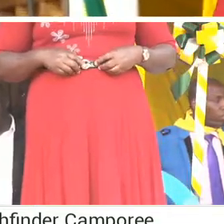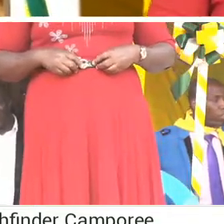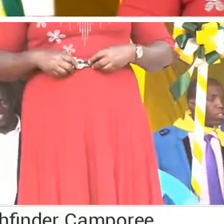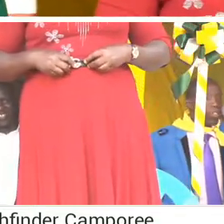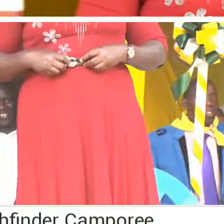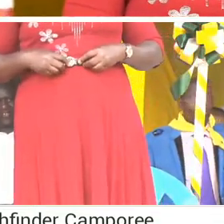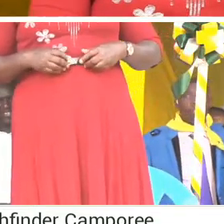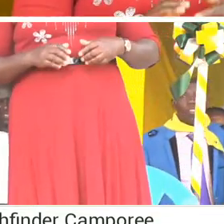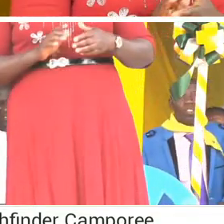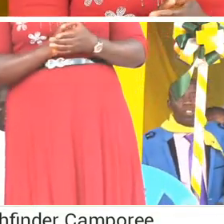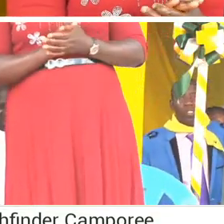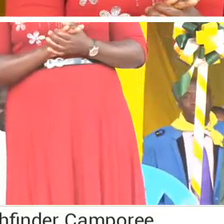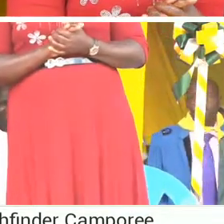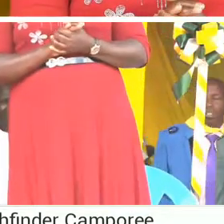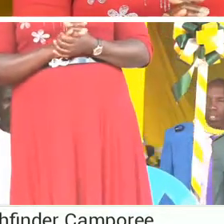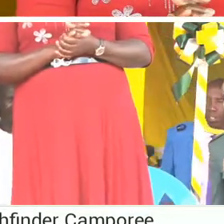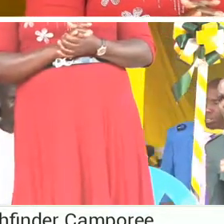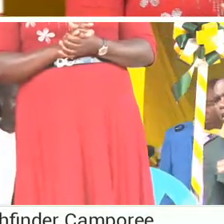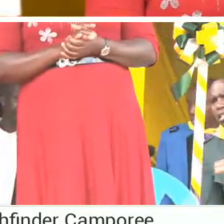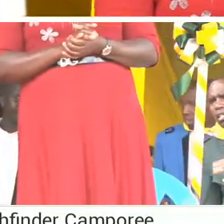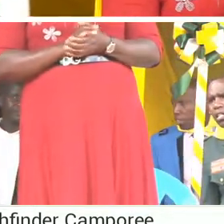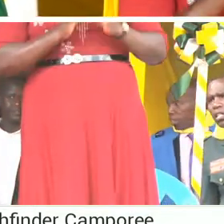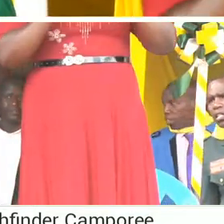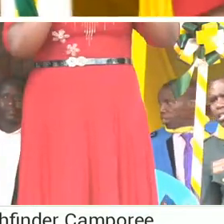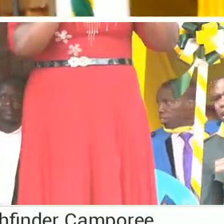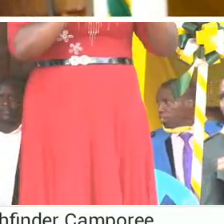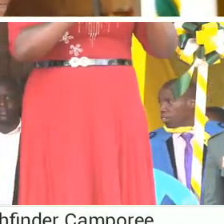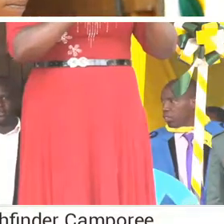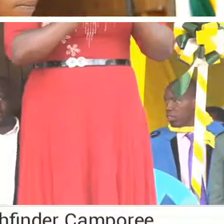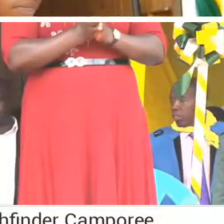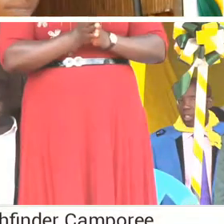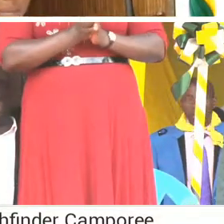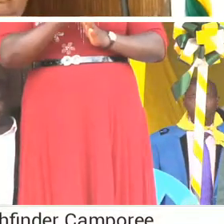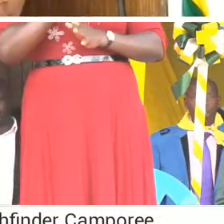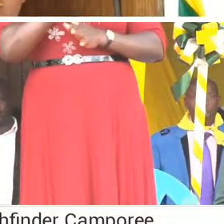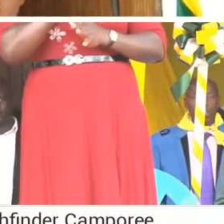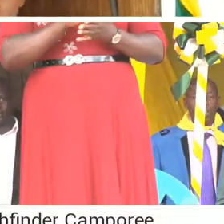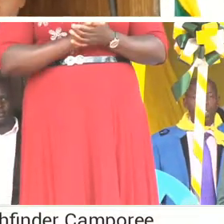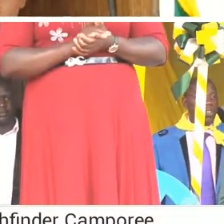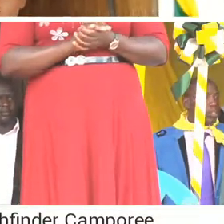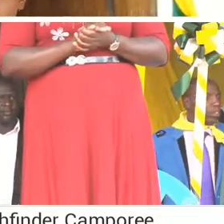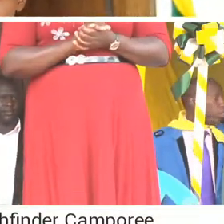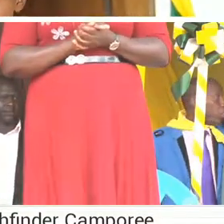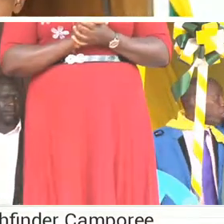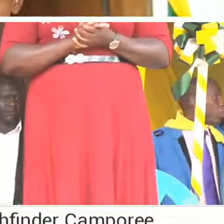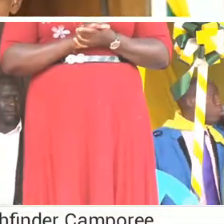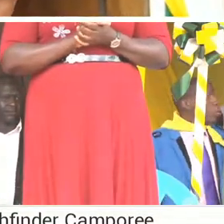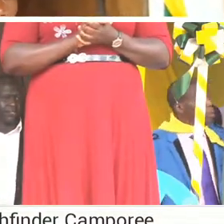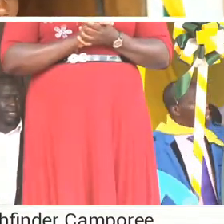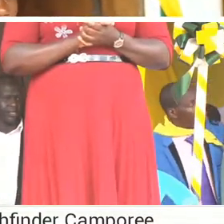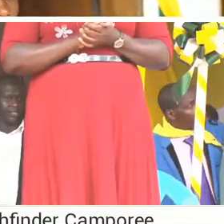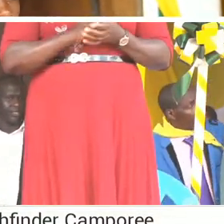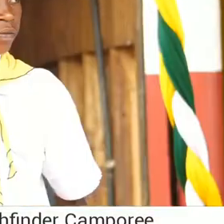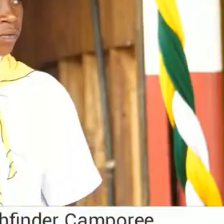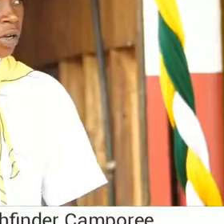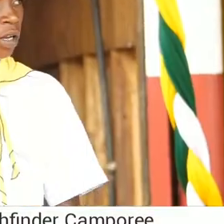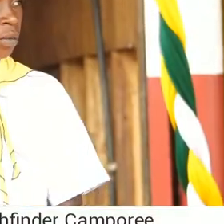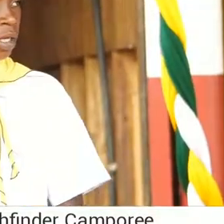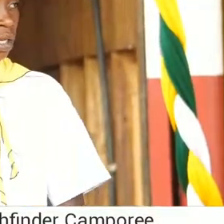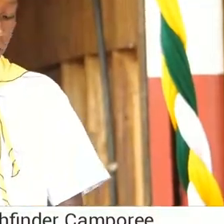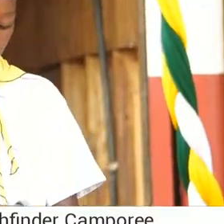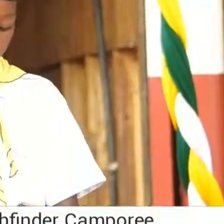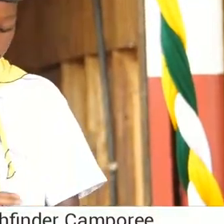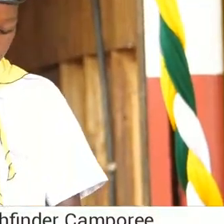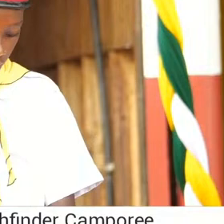Mumbachi mfalme fiti fiote fiako. Namba 9 tuende pamoja. Mumbachi